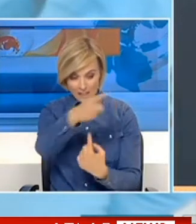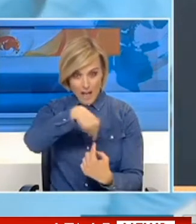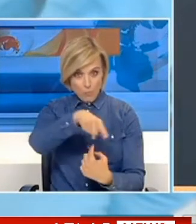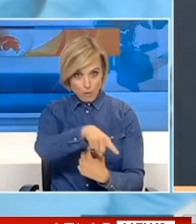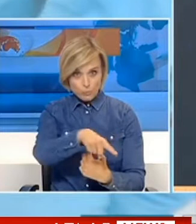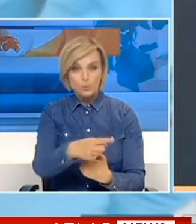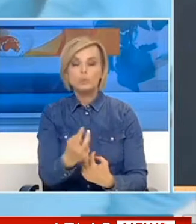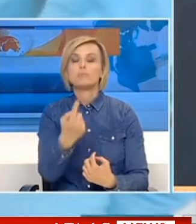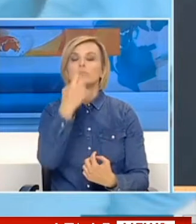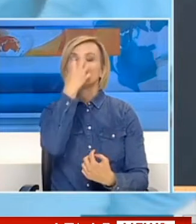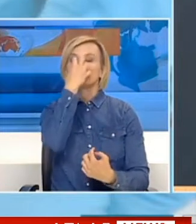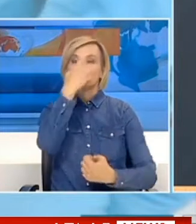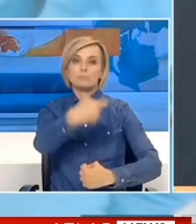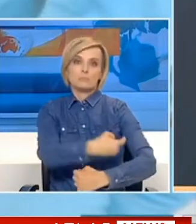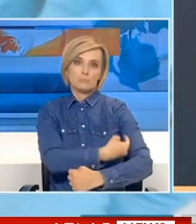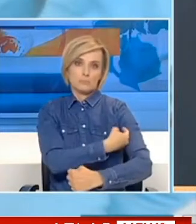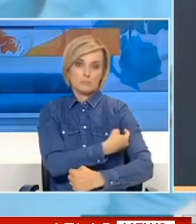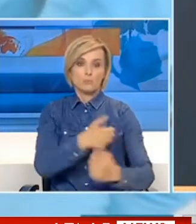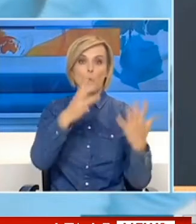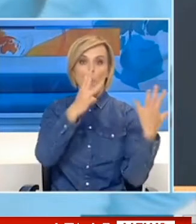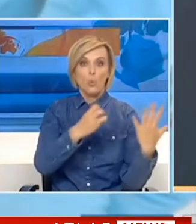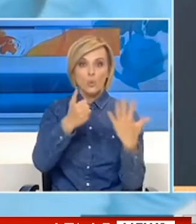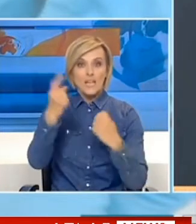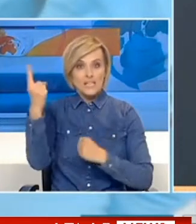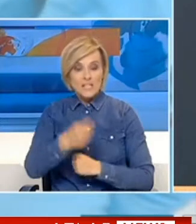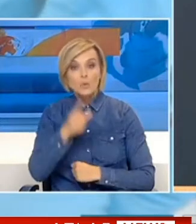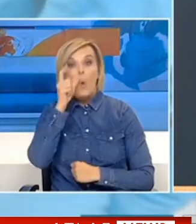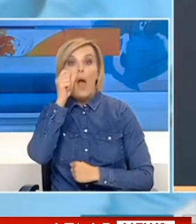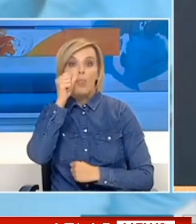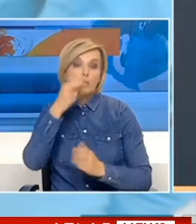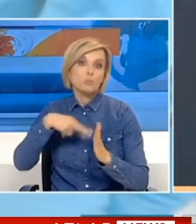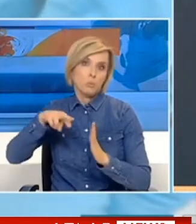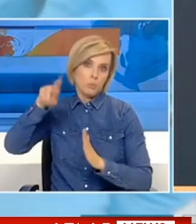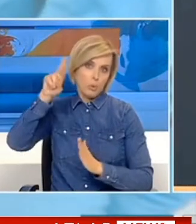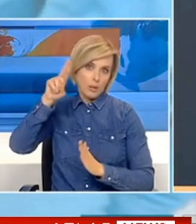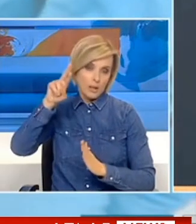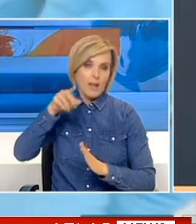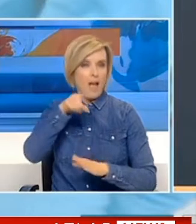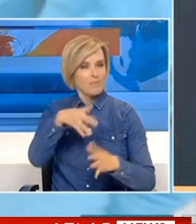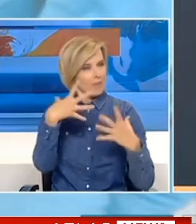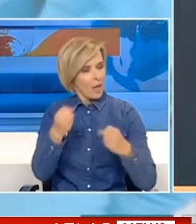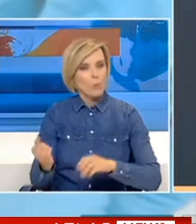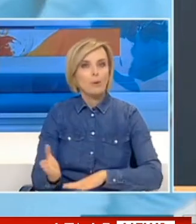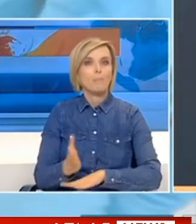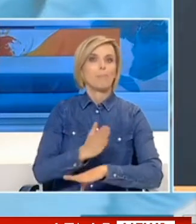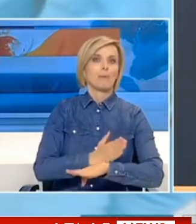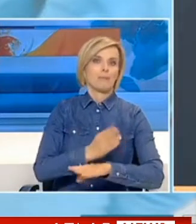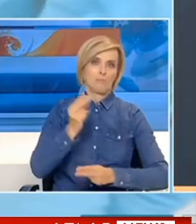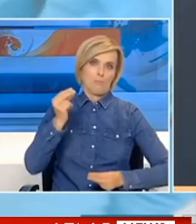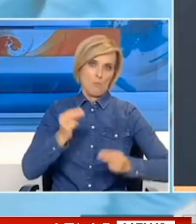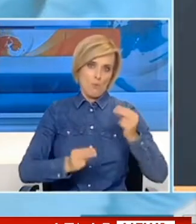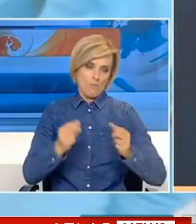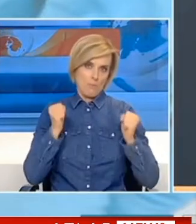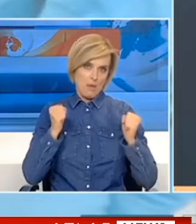Το 86% είναι άνδρες και οι περισσότεροι έχουν υποκείμενο νόσημα.